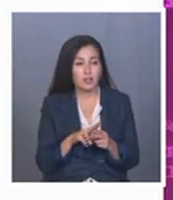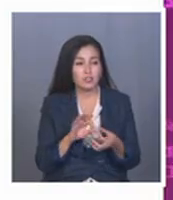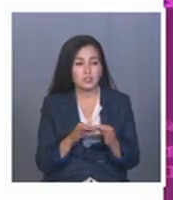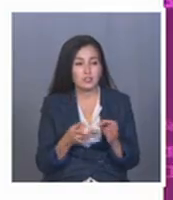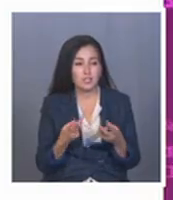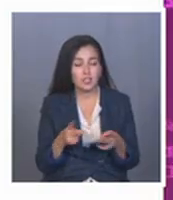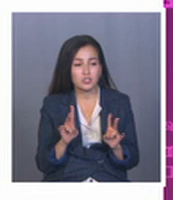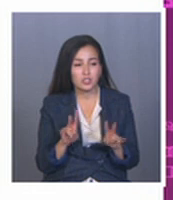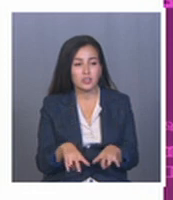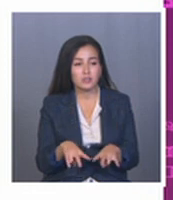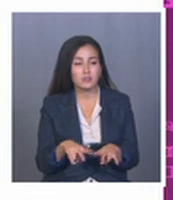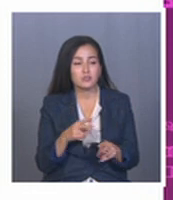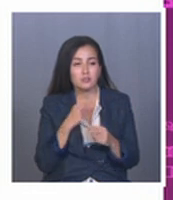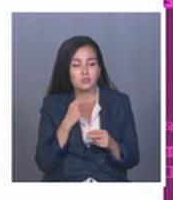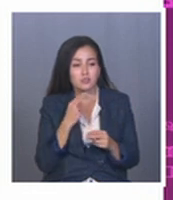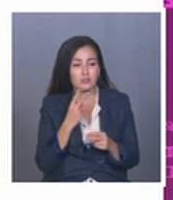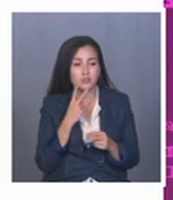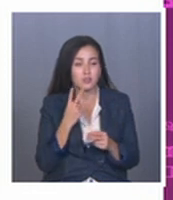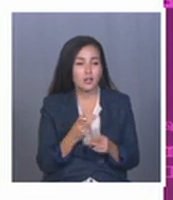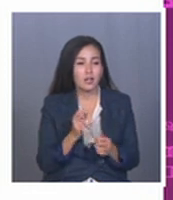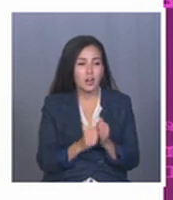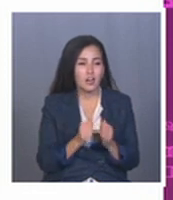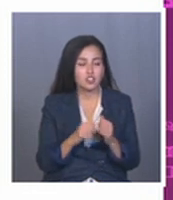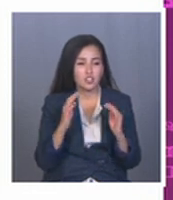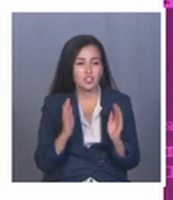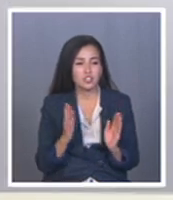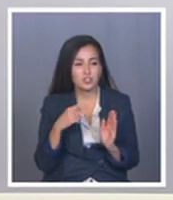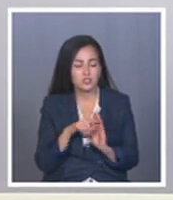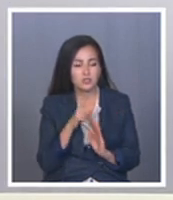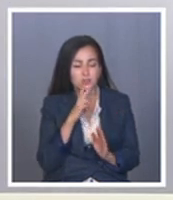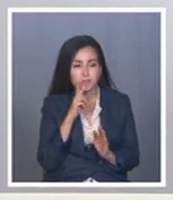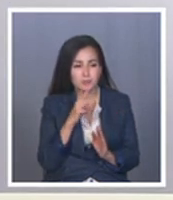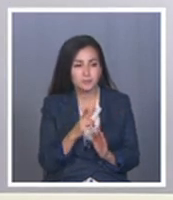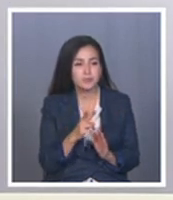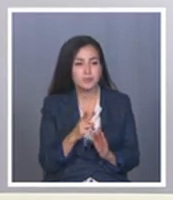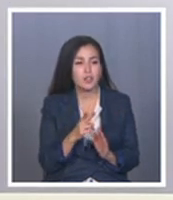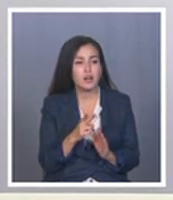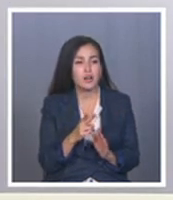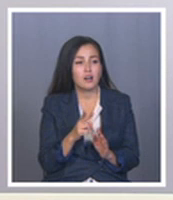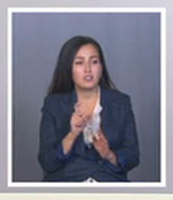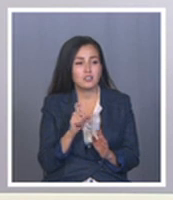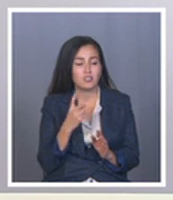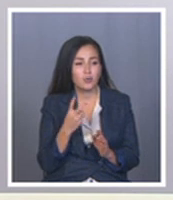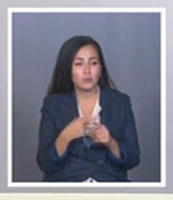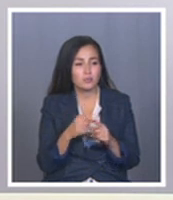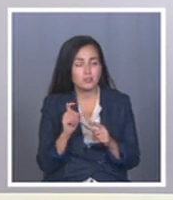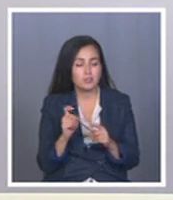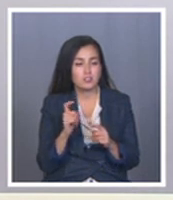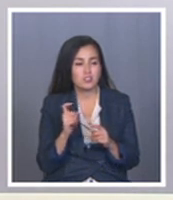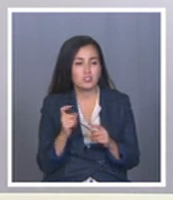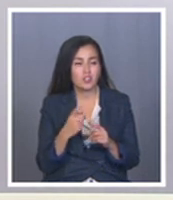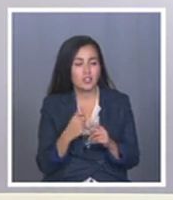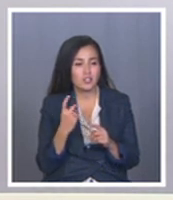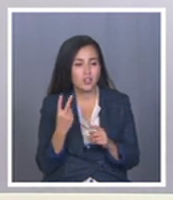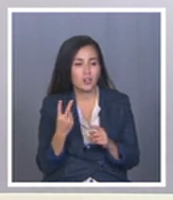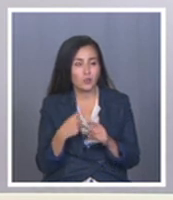емес. Мұқият әр жақшаның ішіндегі өрнектерге қарап шықсаңыздар, X квадрат қосу X, X квадрат қосу X деген бірдей